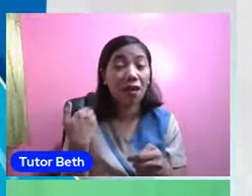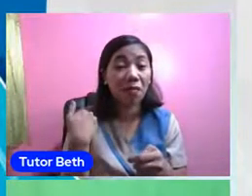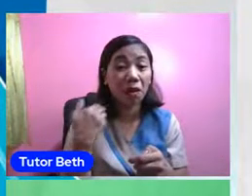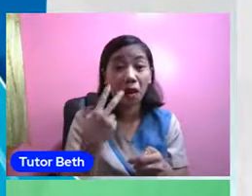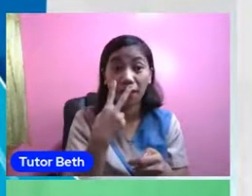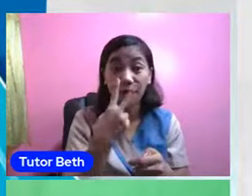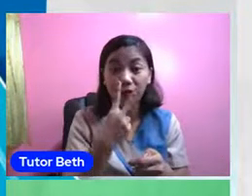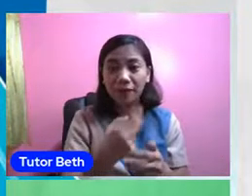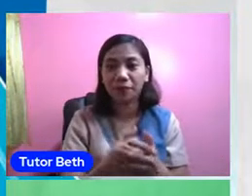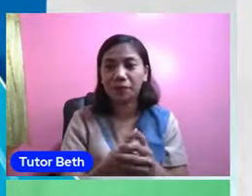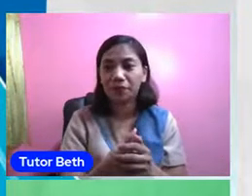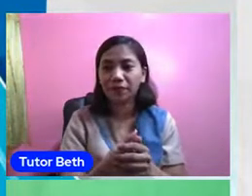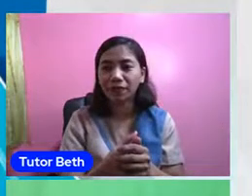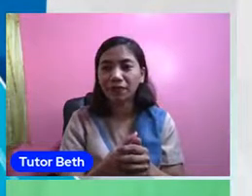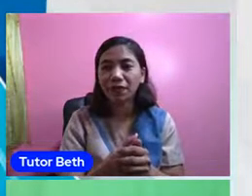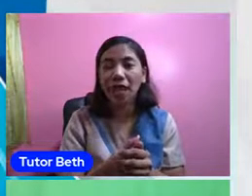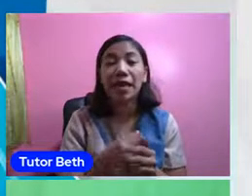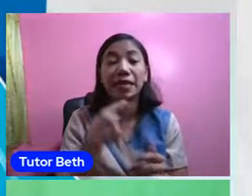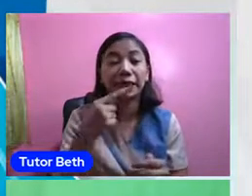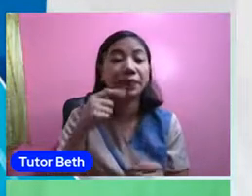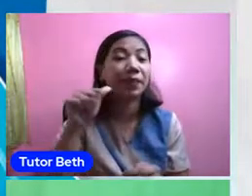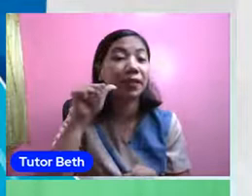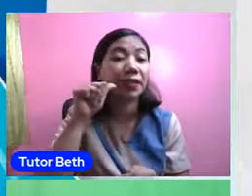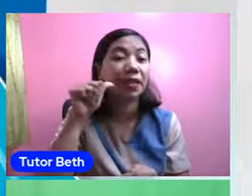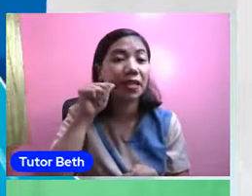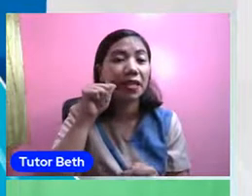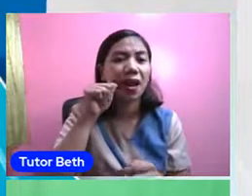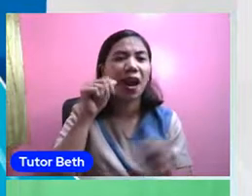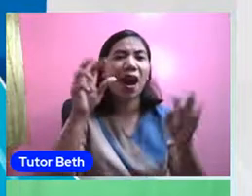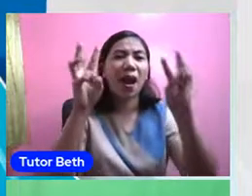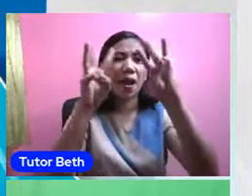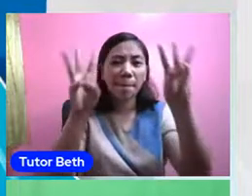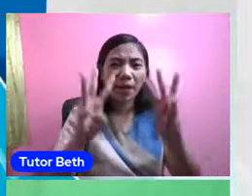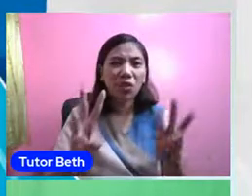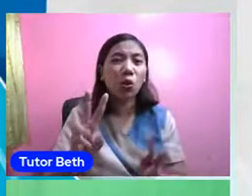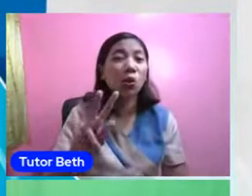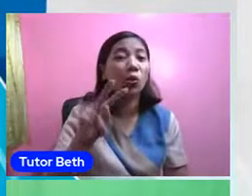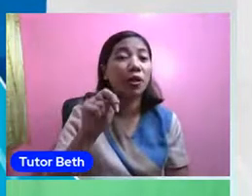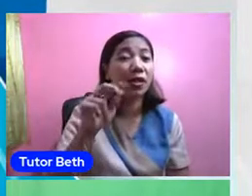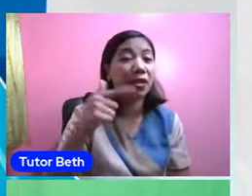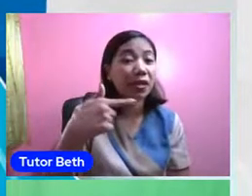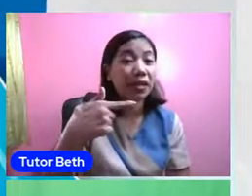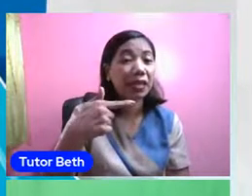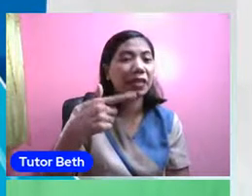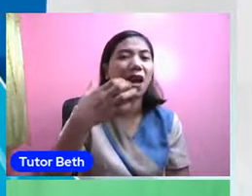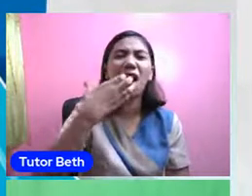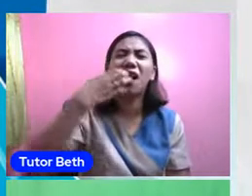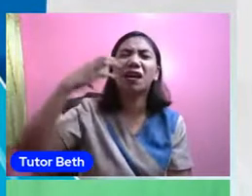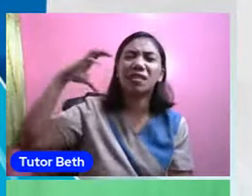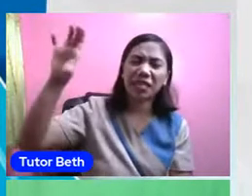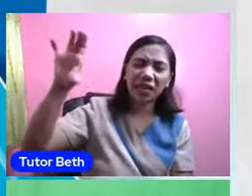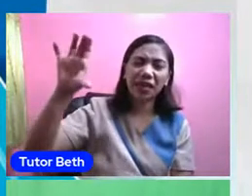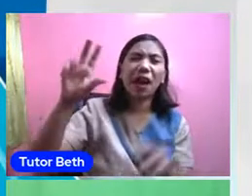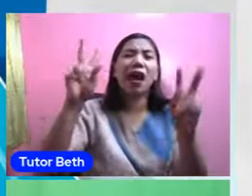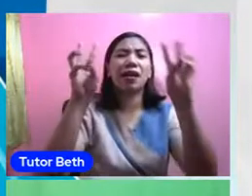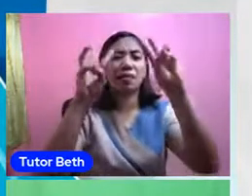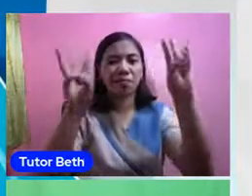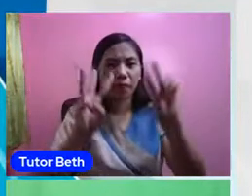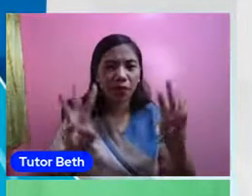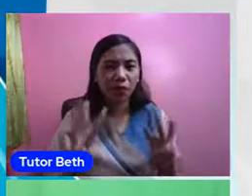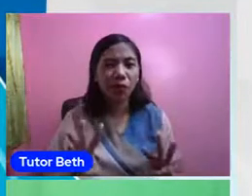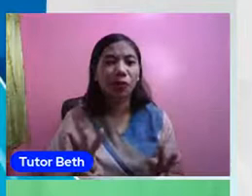Ann, pag-init. At tag-ulan. Okay. Tignan natin ha. May 30. Tignan natin kung tama.